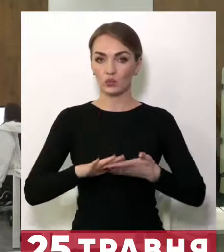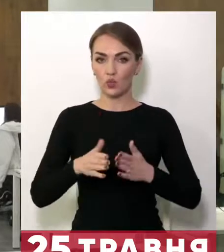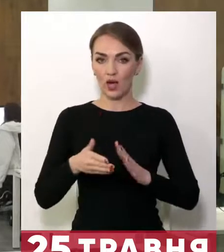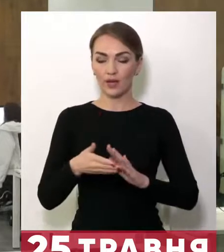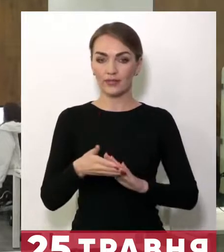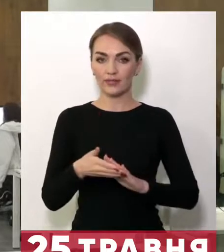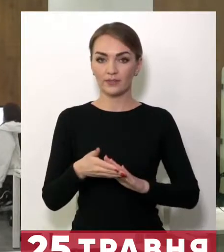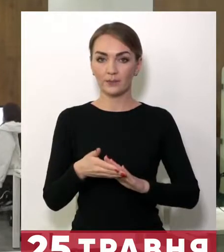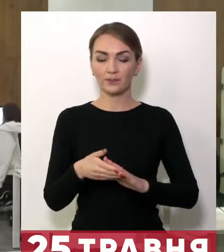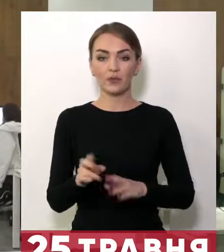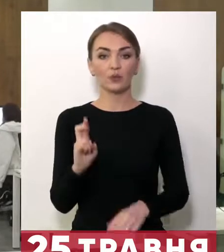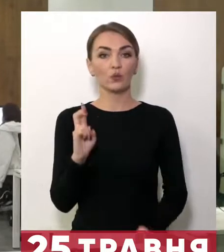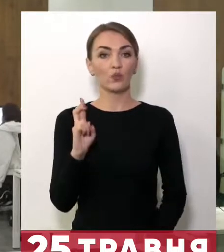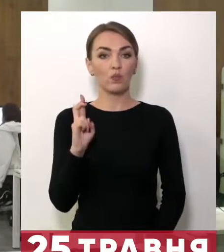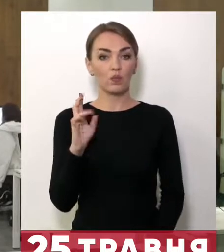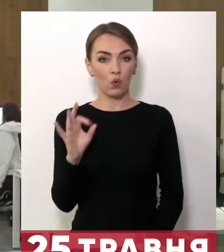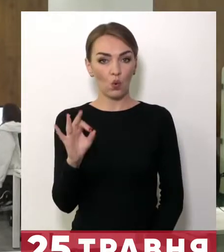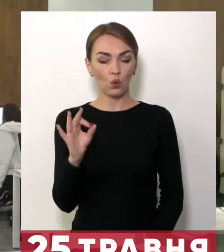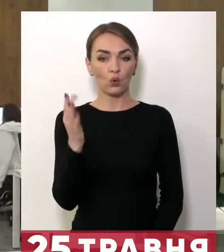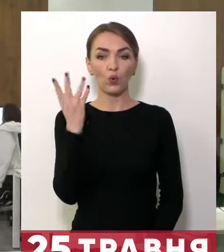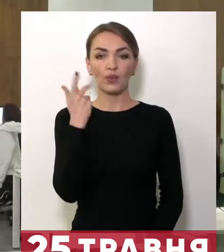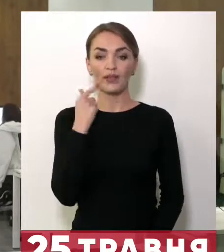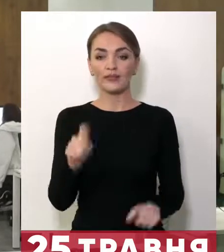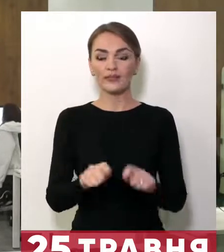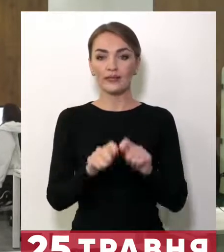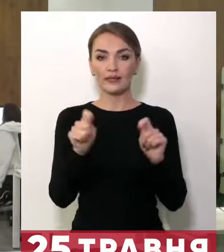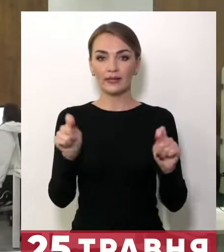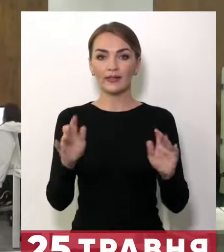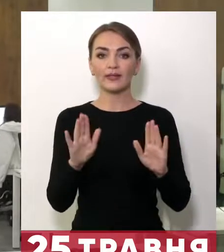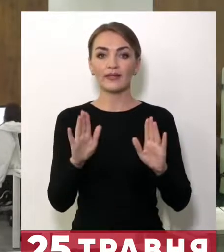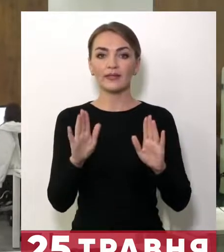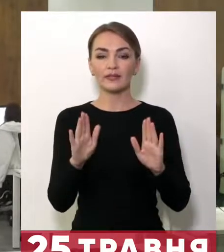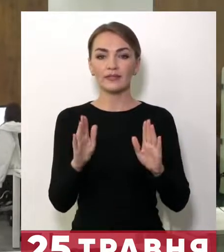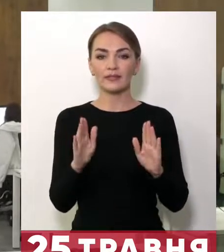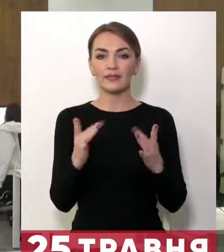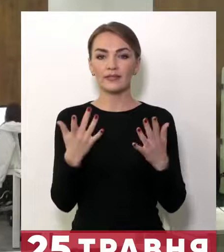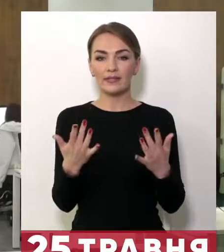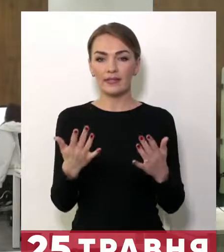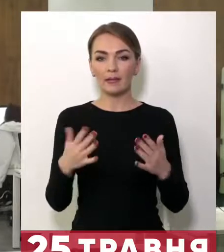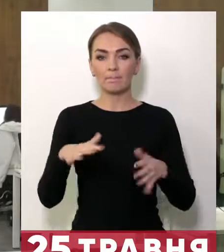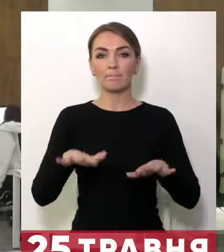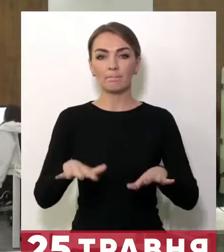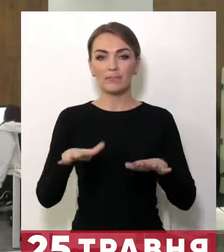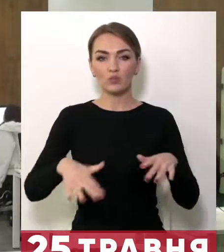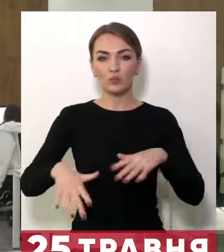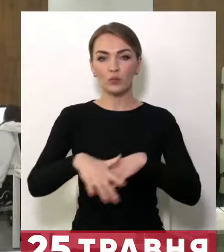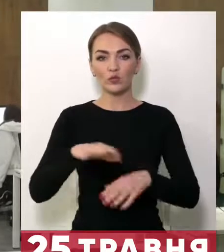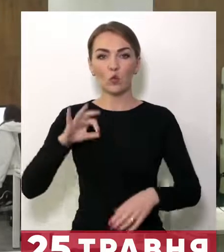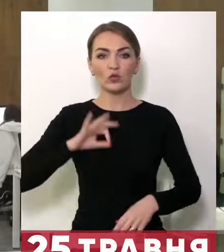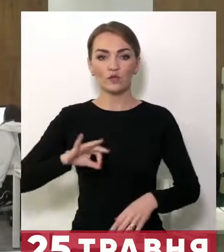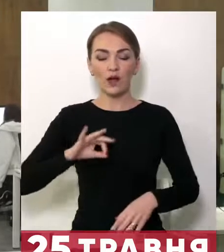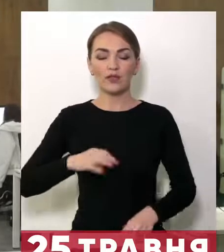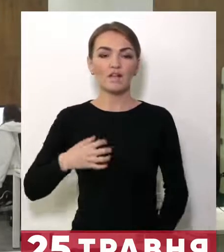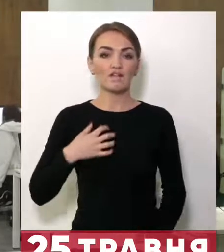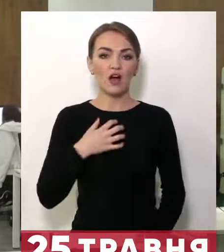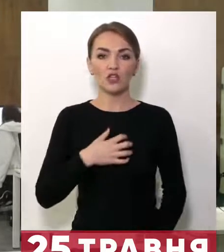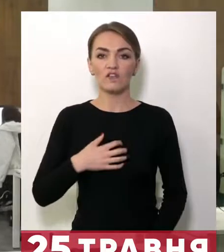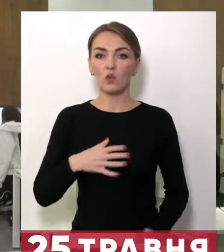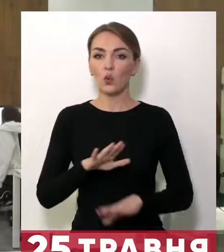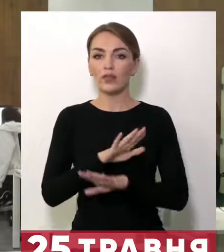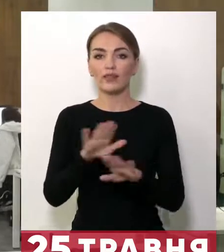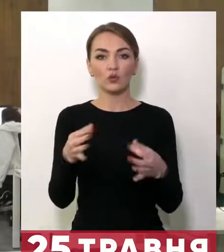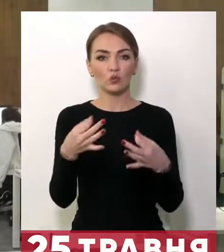ситуації. Бо коли відкрили стільки місць публічного користування, важливо не